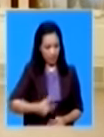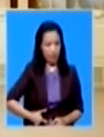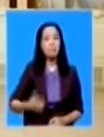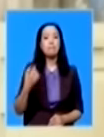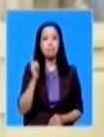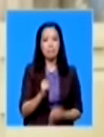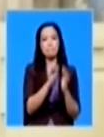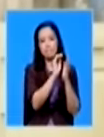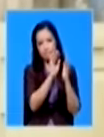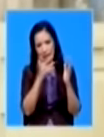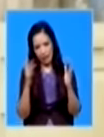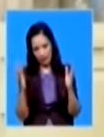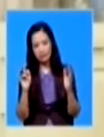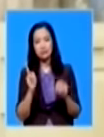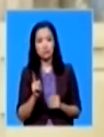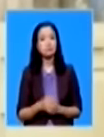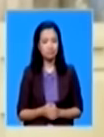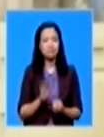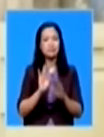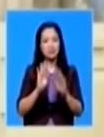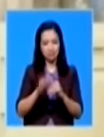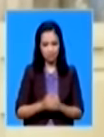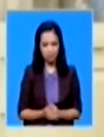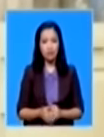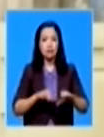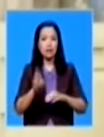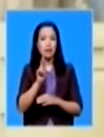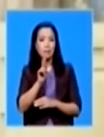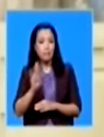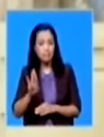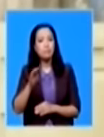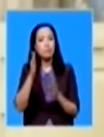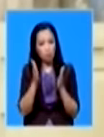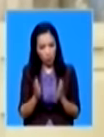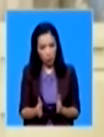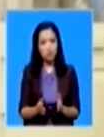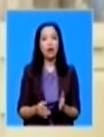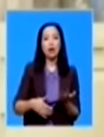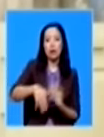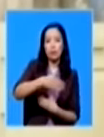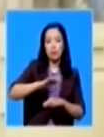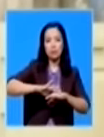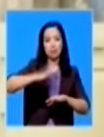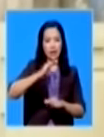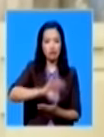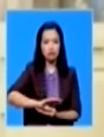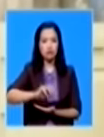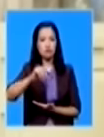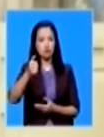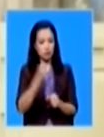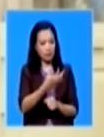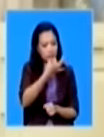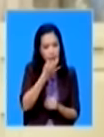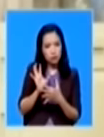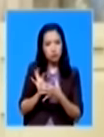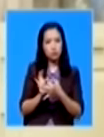การแล้วก็ต้องสร้างเข้าใจทุกภาคส่วนจัดระเบียบคนป้องกันรักษาป่าฟื้นฟูระบบนิเวศพัฒนาส่วนอาชีพให้สอดคล้อง